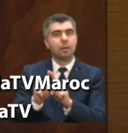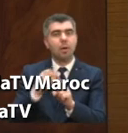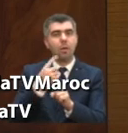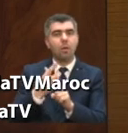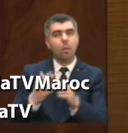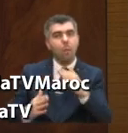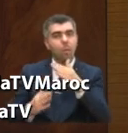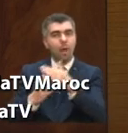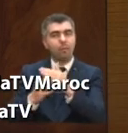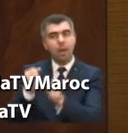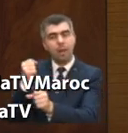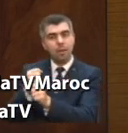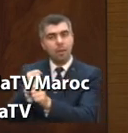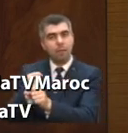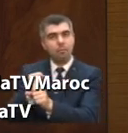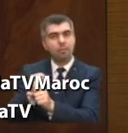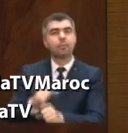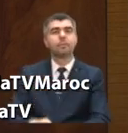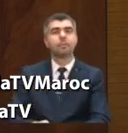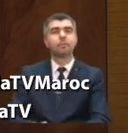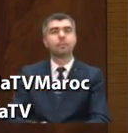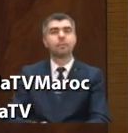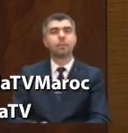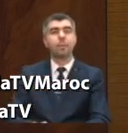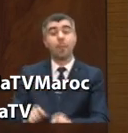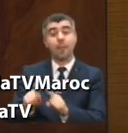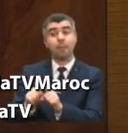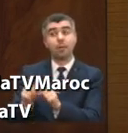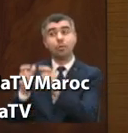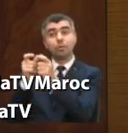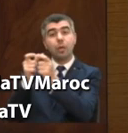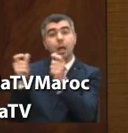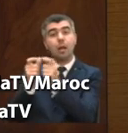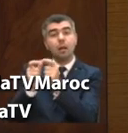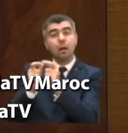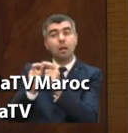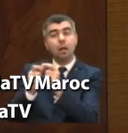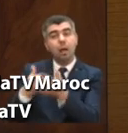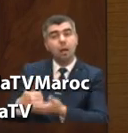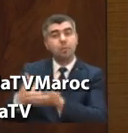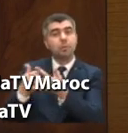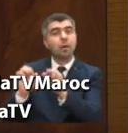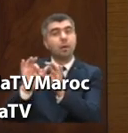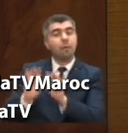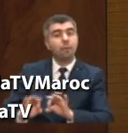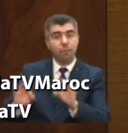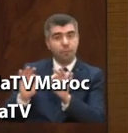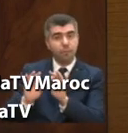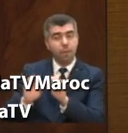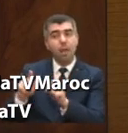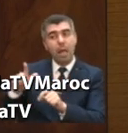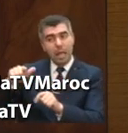عن الشغل وتوقف الأجر، بل اعتبارا لنشاط المقاولة المشغلة. وهكذا فإن البعض